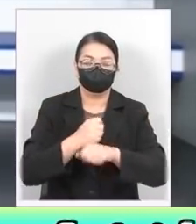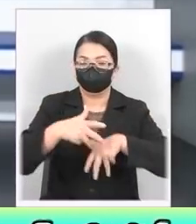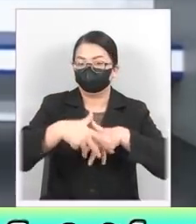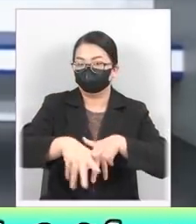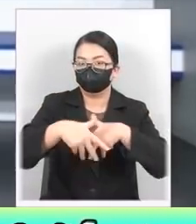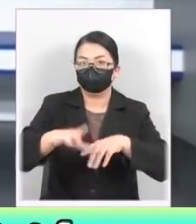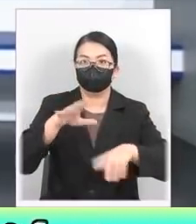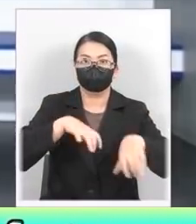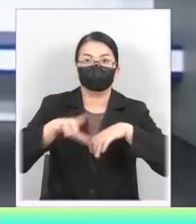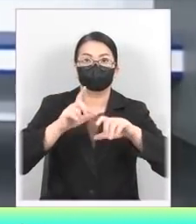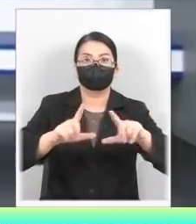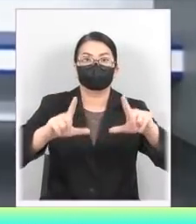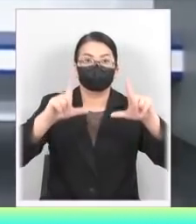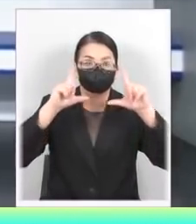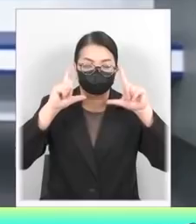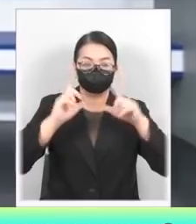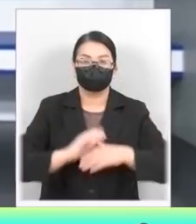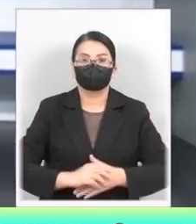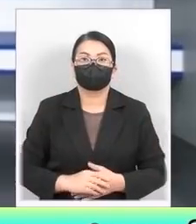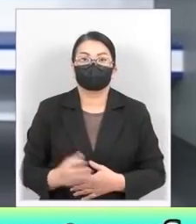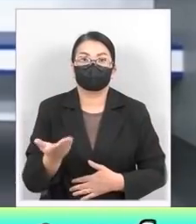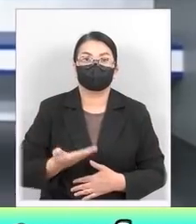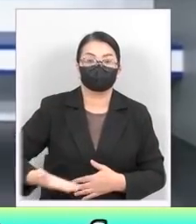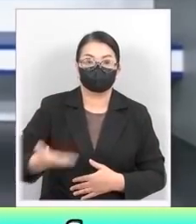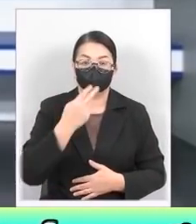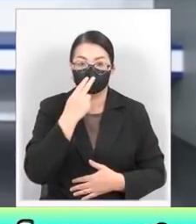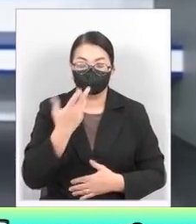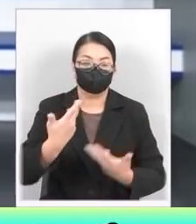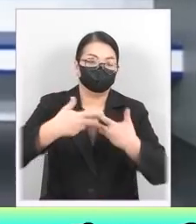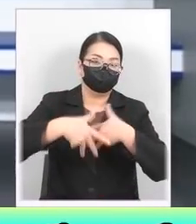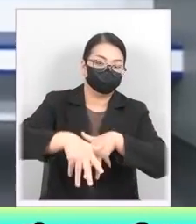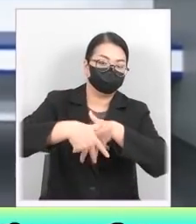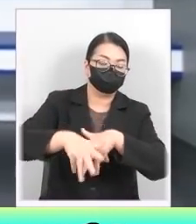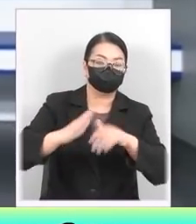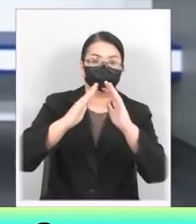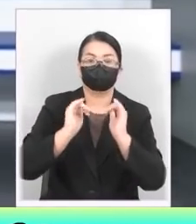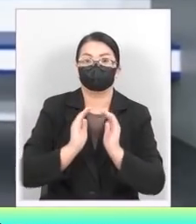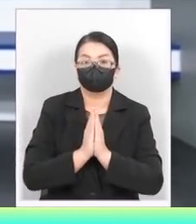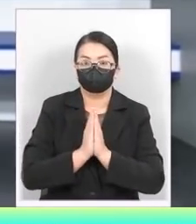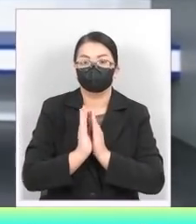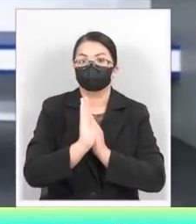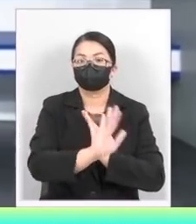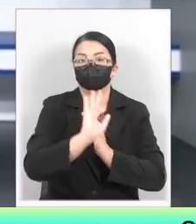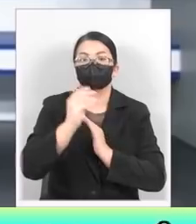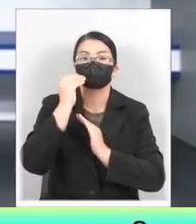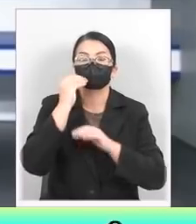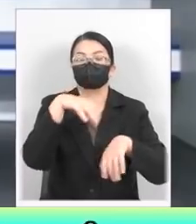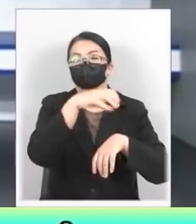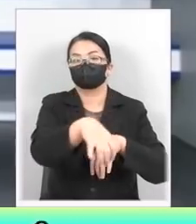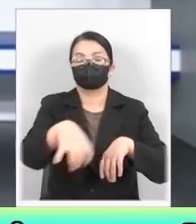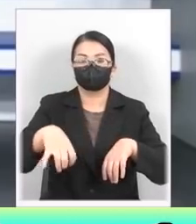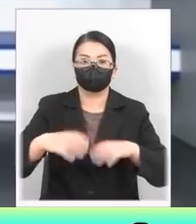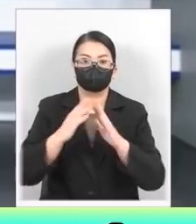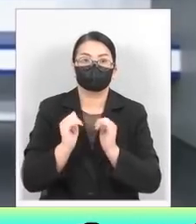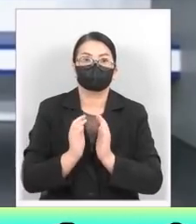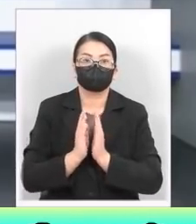ครับชาวบ้านเขาเชื่อกันนะครับว่าถ้าได้ร่วมขบวนแห่นี้ไปที่วัดของหมู่บ้านนะครับวัดที่จะไปนี่คือวัดโพศีนะครับและได้ฟังเ